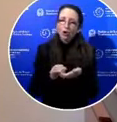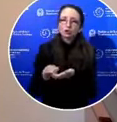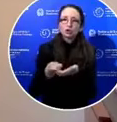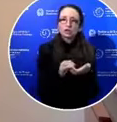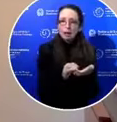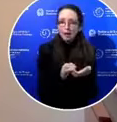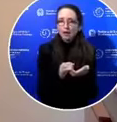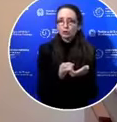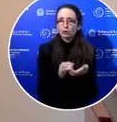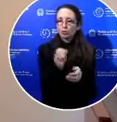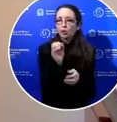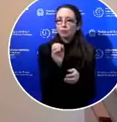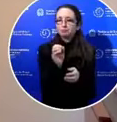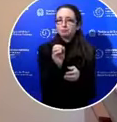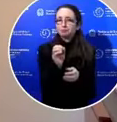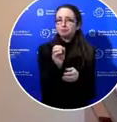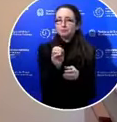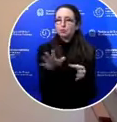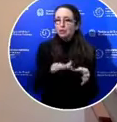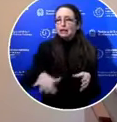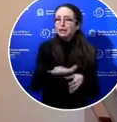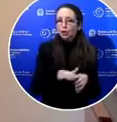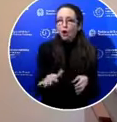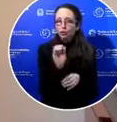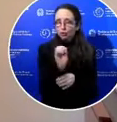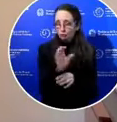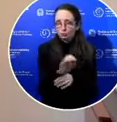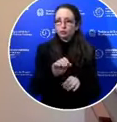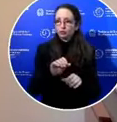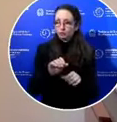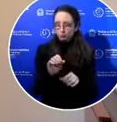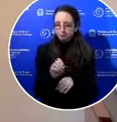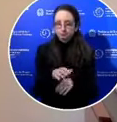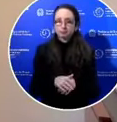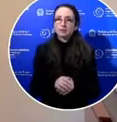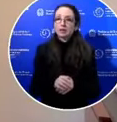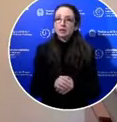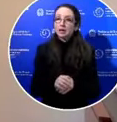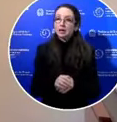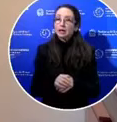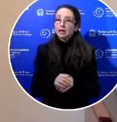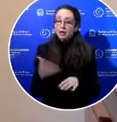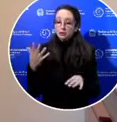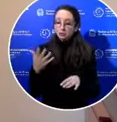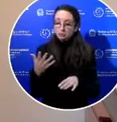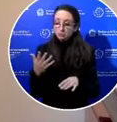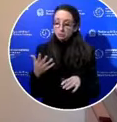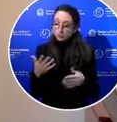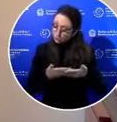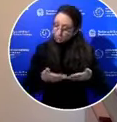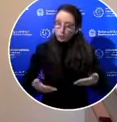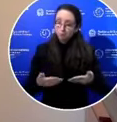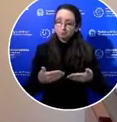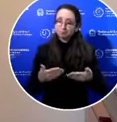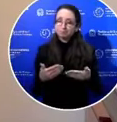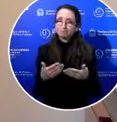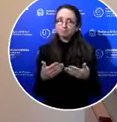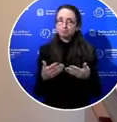comunità educante sul territorio nazionale. Il 5° piano prevede inoltre interventi che consentono di poter